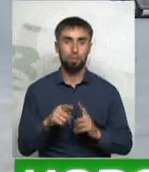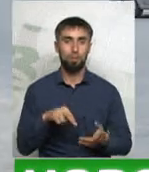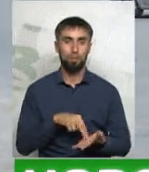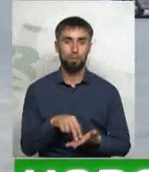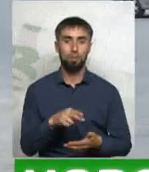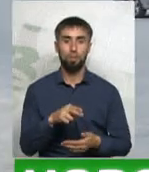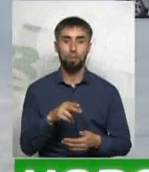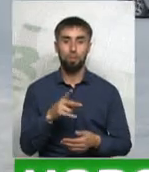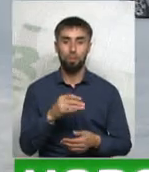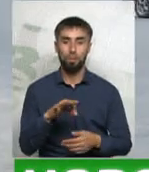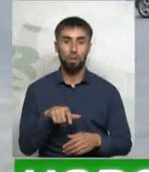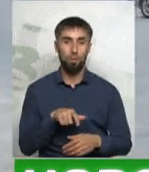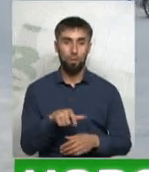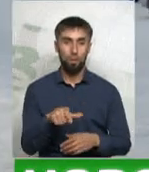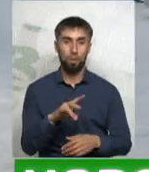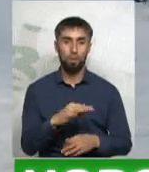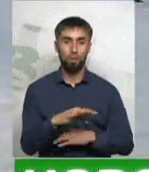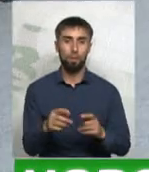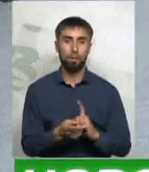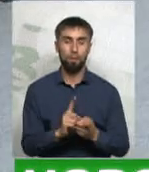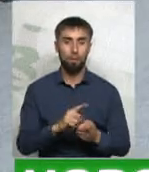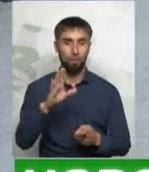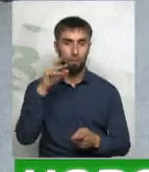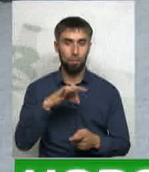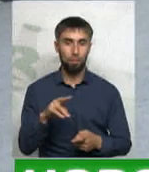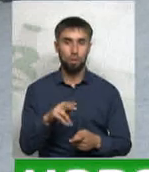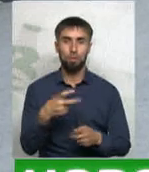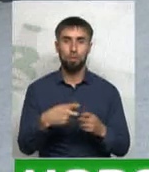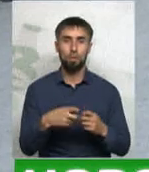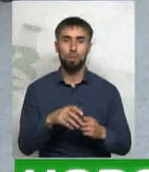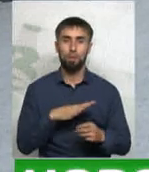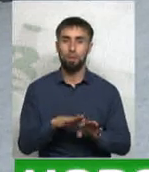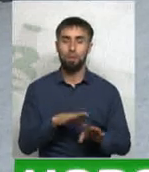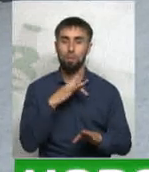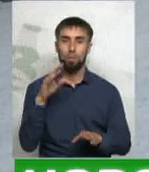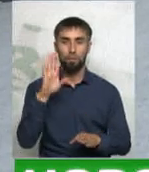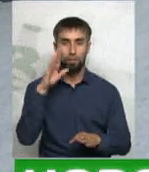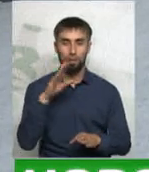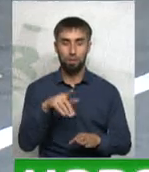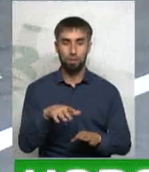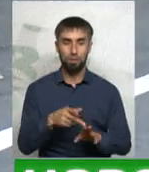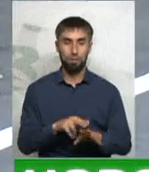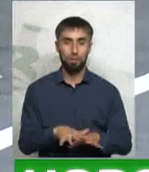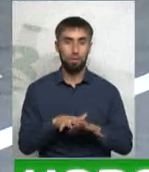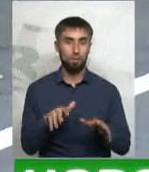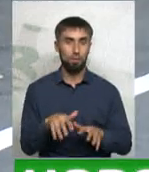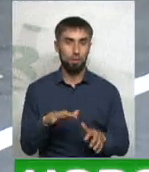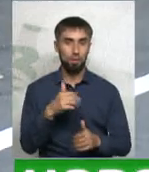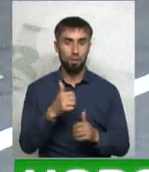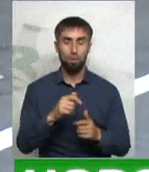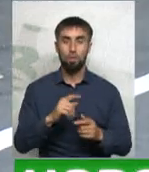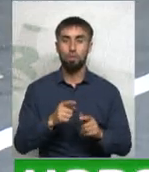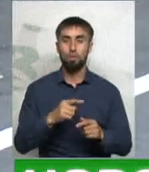Помимо дороги на улице, в рамках нацпроекта также заменили водопровод. Порывов бывало так много, что вода по ливневым стокам лилась круглый